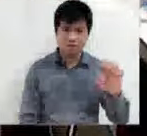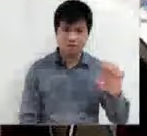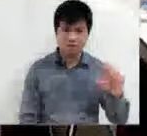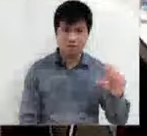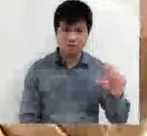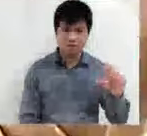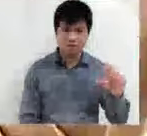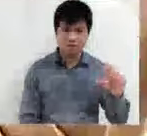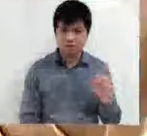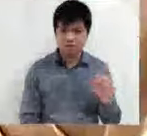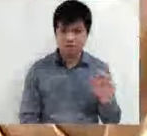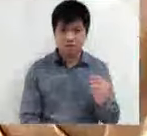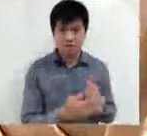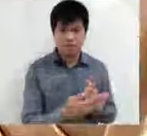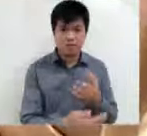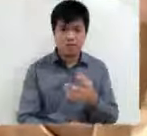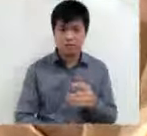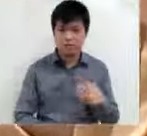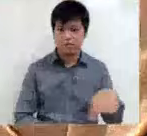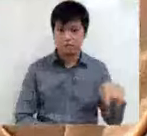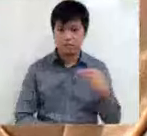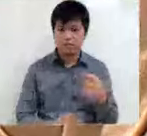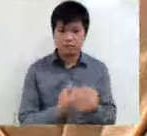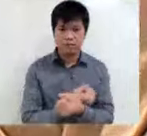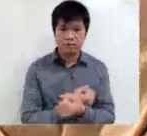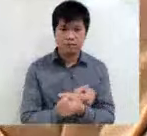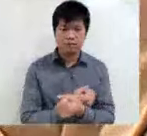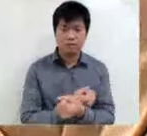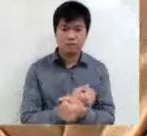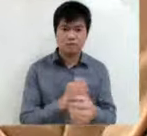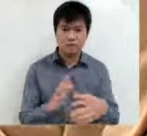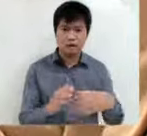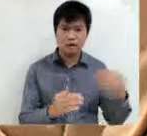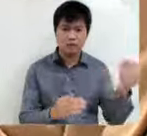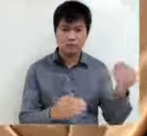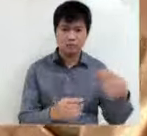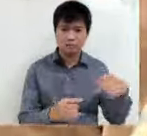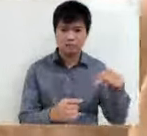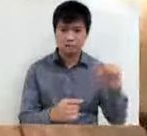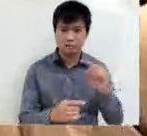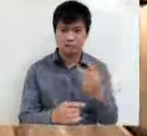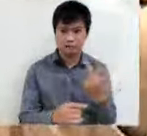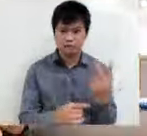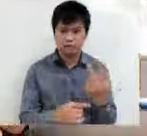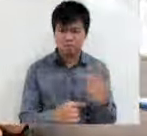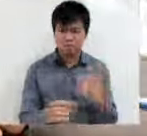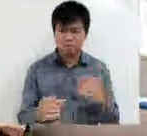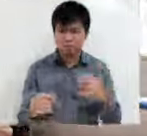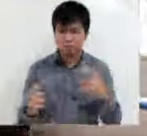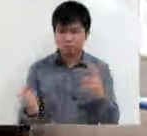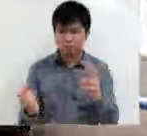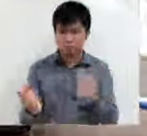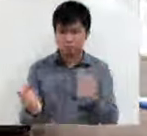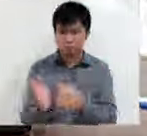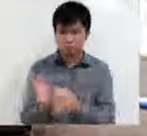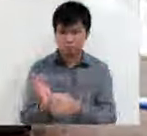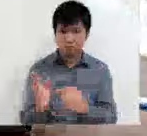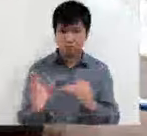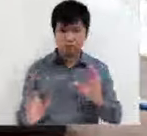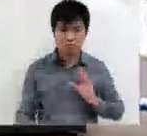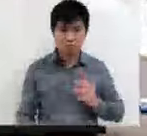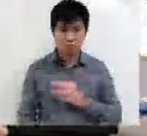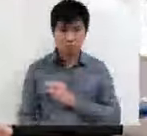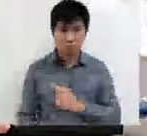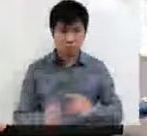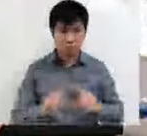contempt order para mapalaya na ang dalawa. Kung sakali ay pagbobotohan pa ito ng komite. Pero kung hindi raw ito katigan